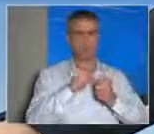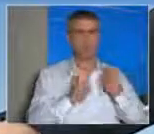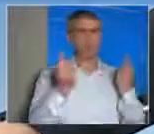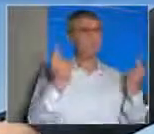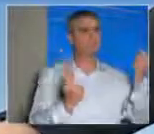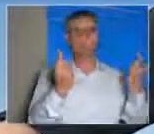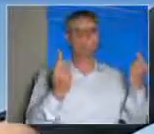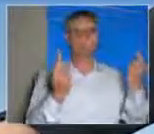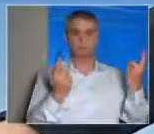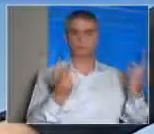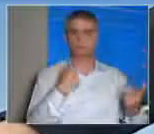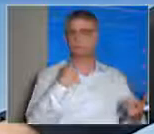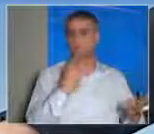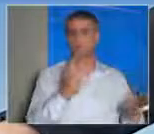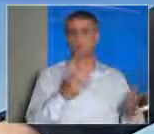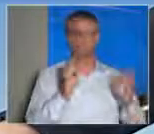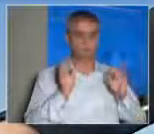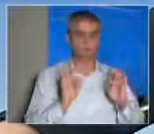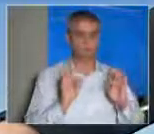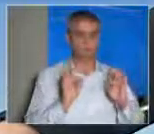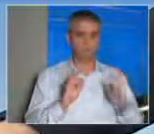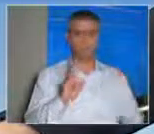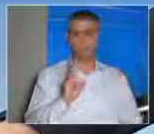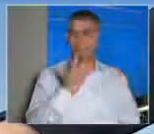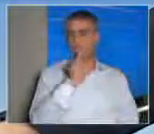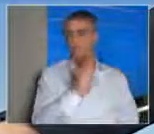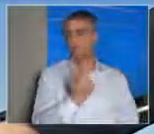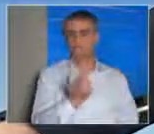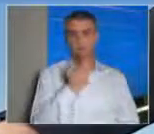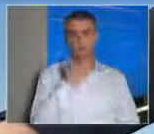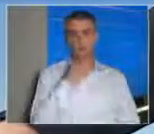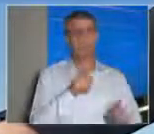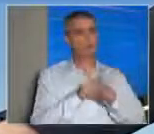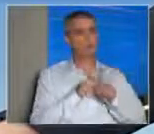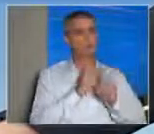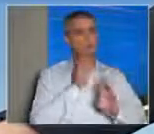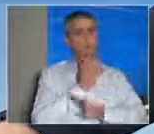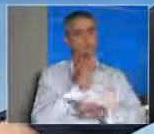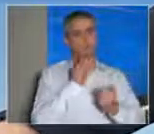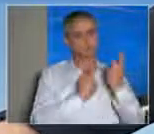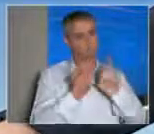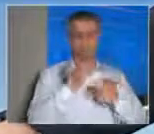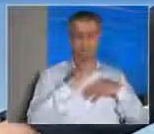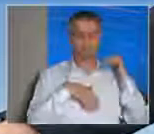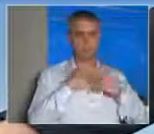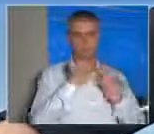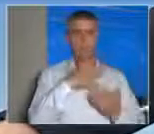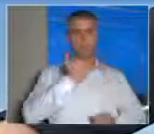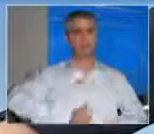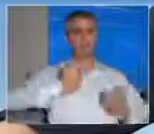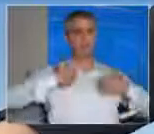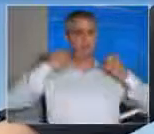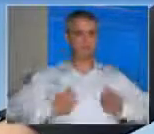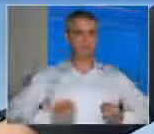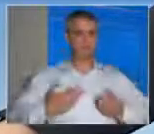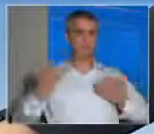חבר כנסת שם, אלא ממש גנץ עצמו, כלומר, ללכת לפיתוי בו, אני אבנה אותך, תהיה שר